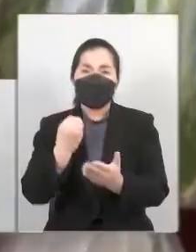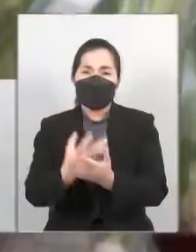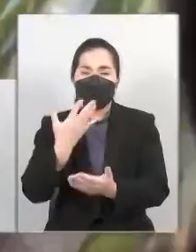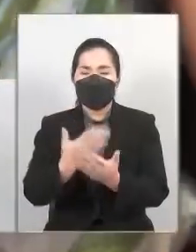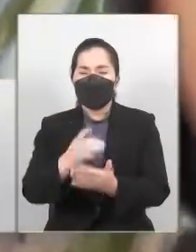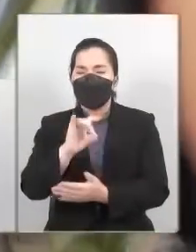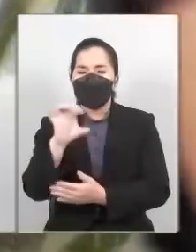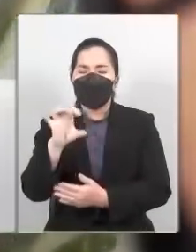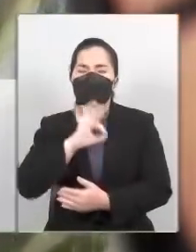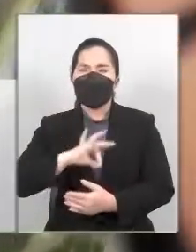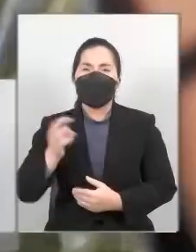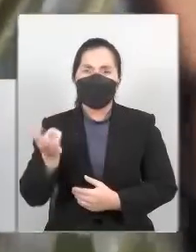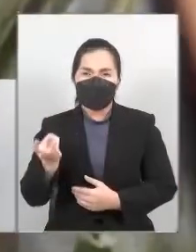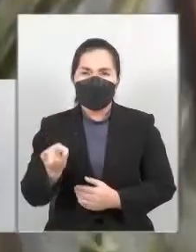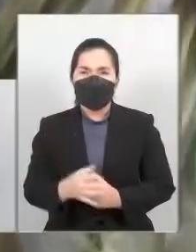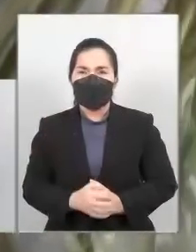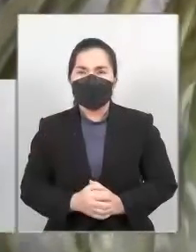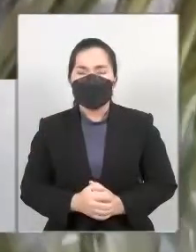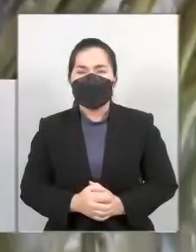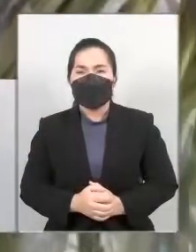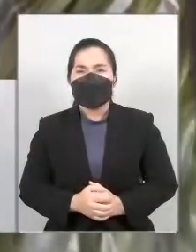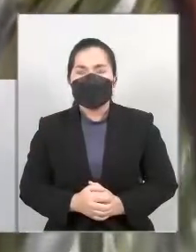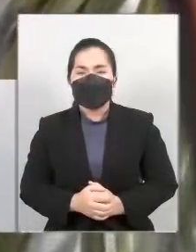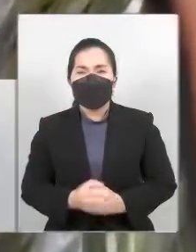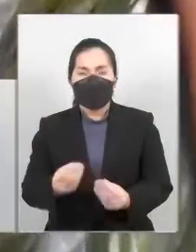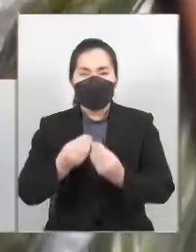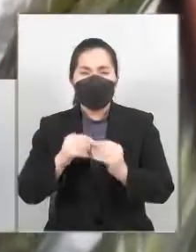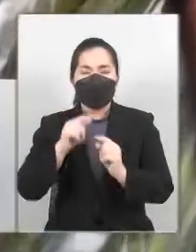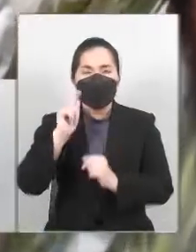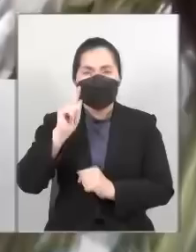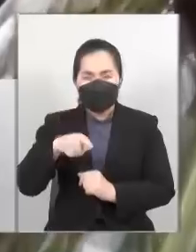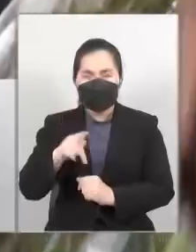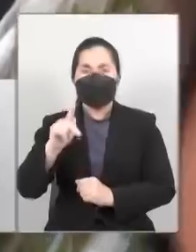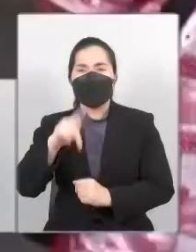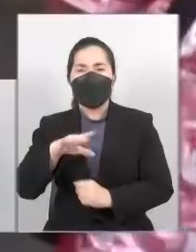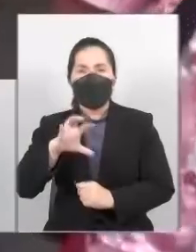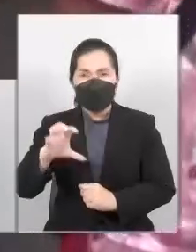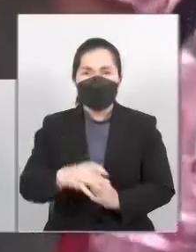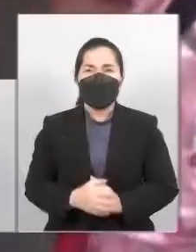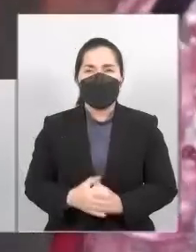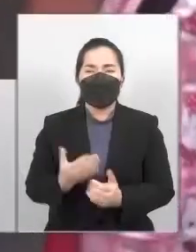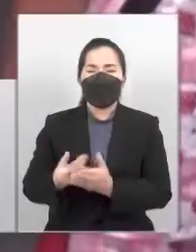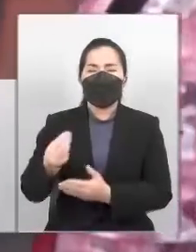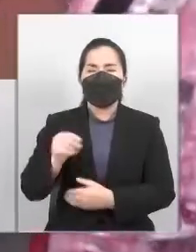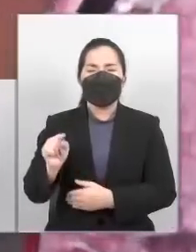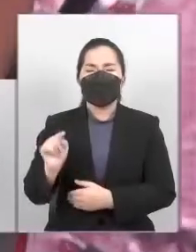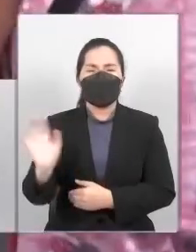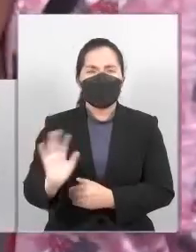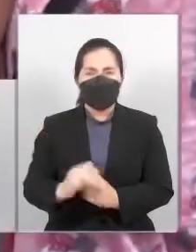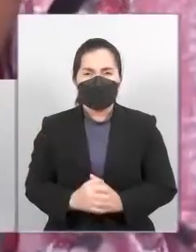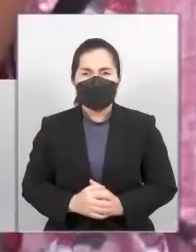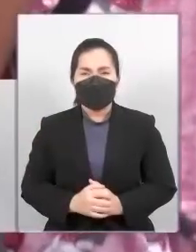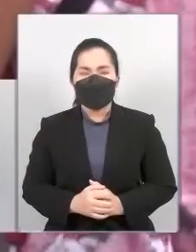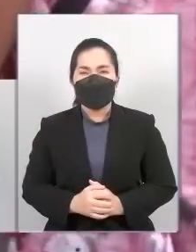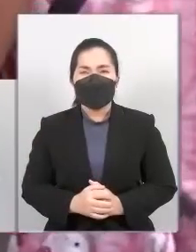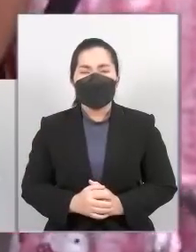ไป ครับผม อันนี้ชาวบ้านพูดนะควรจะให้สักพันหรือว่า 1,500 บางคนบอกให้แค่นี้อย่าให้เลยดีกว่าโอ้อ่